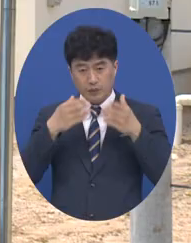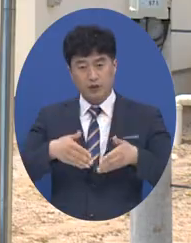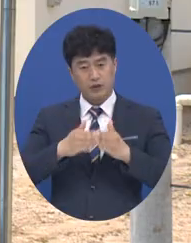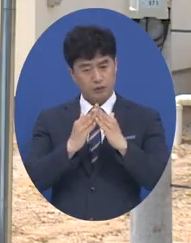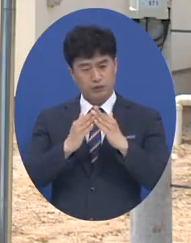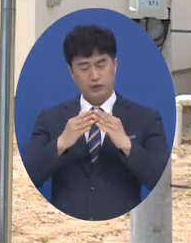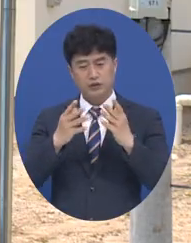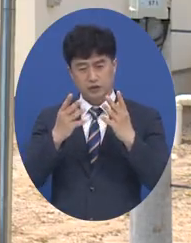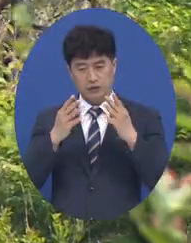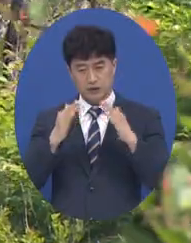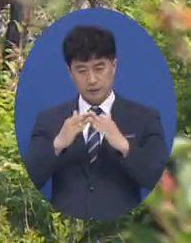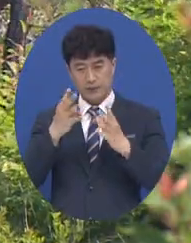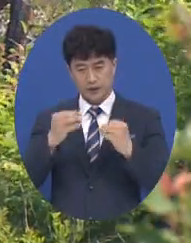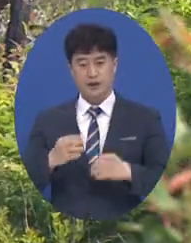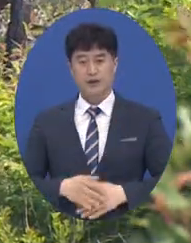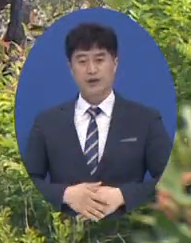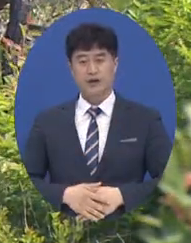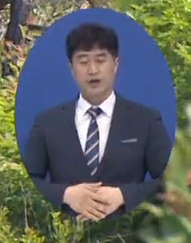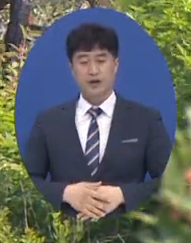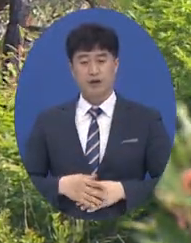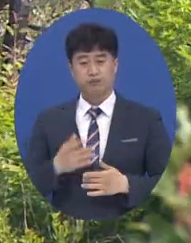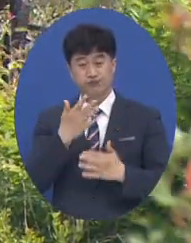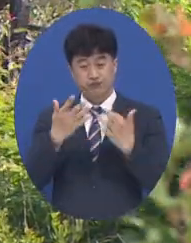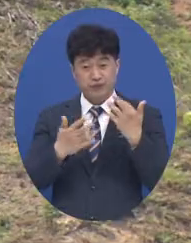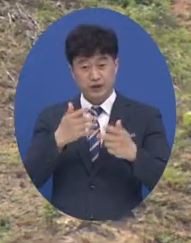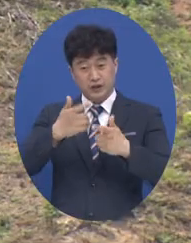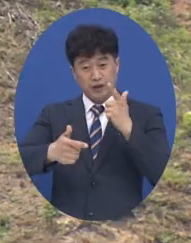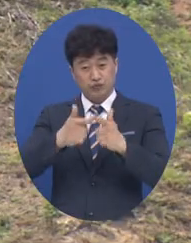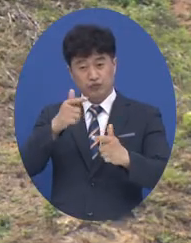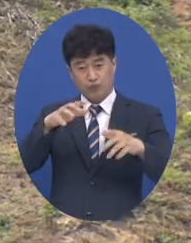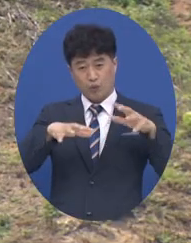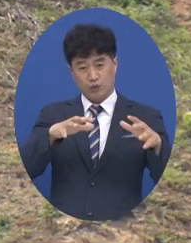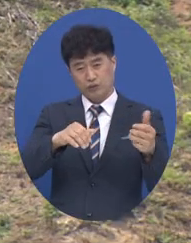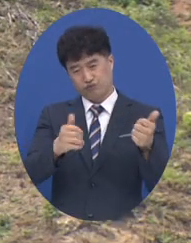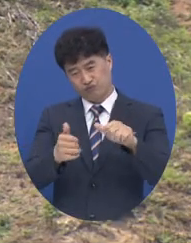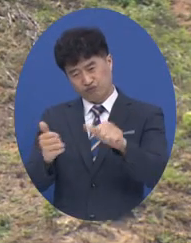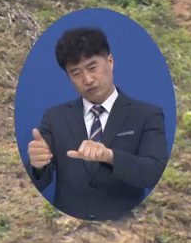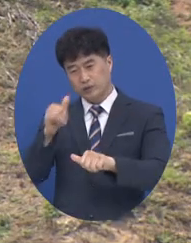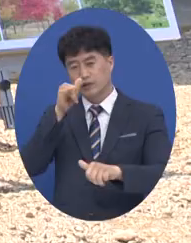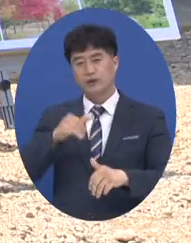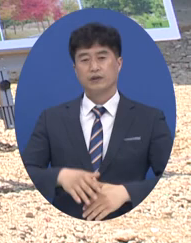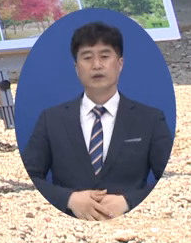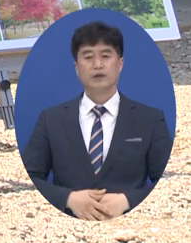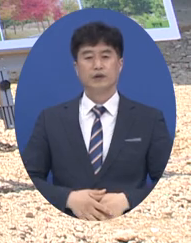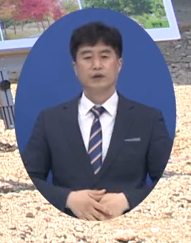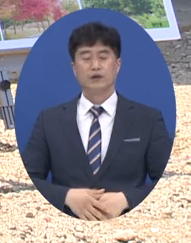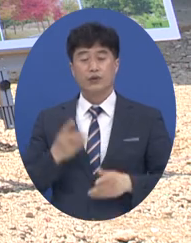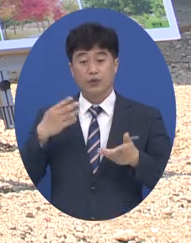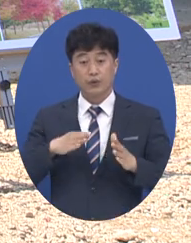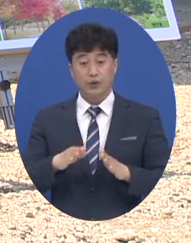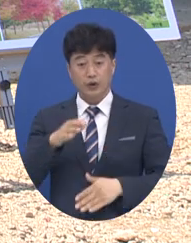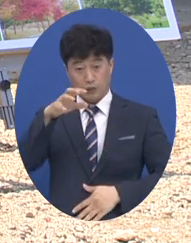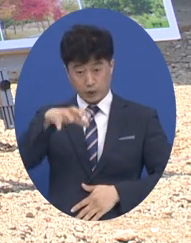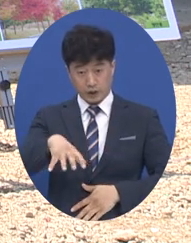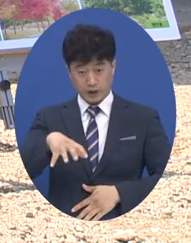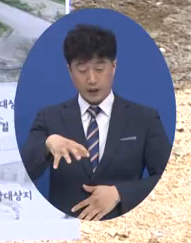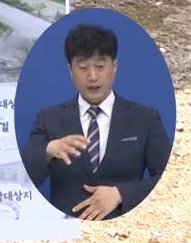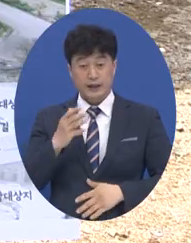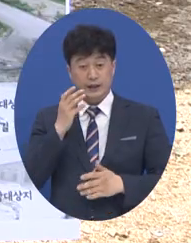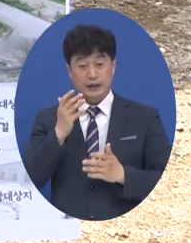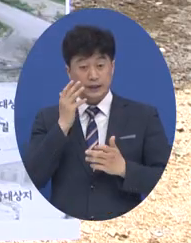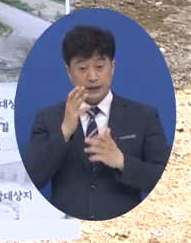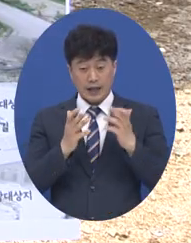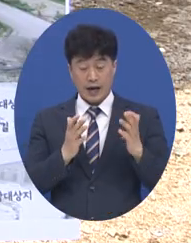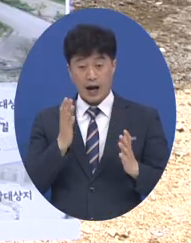눈에 띱니다 불에 타 나무들이 산 듬성듬성 쓰러져 있습니다 경도가 이곳에 탈린 복구를